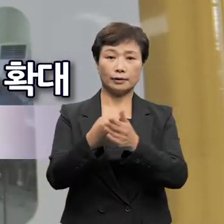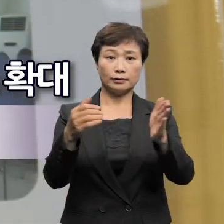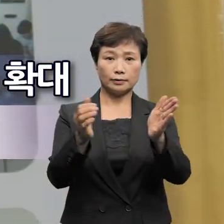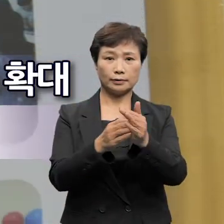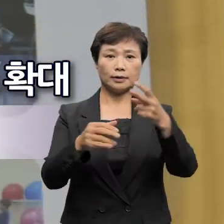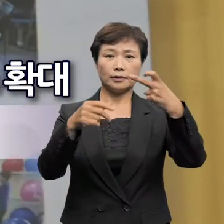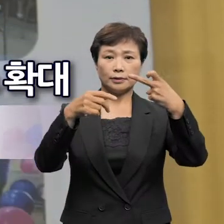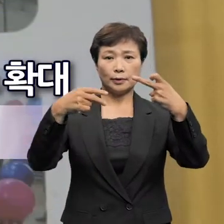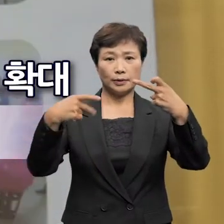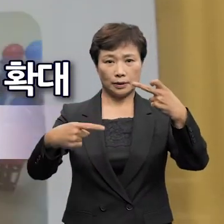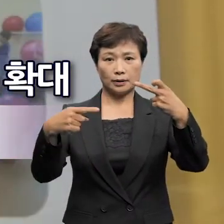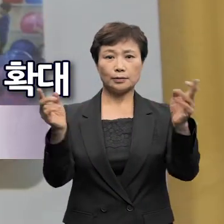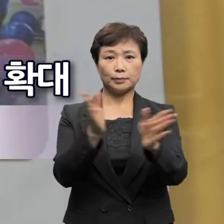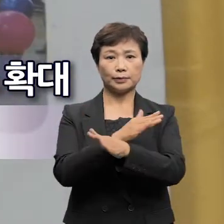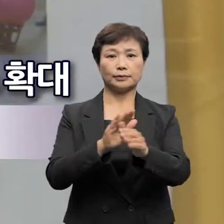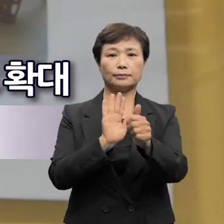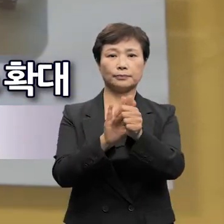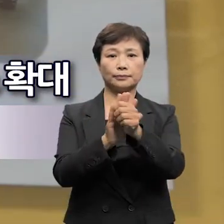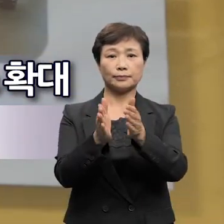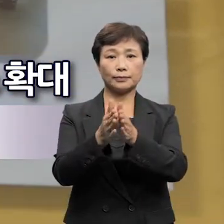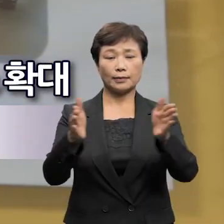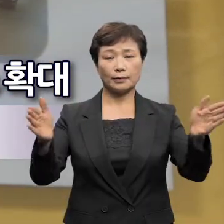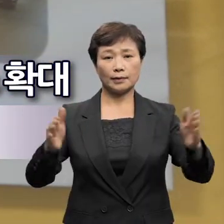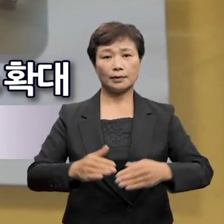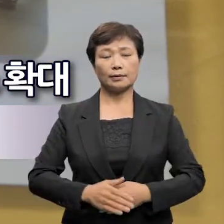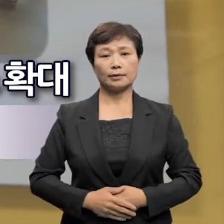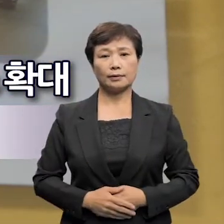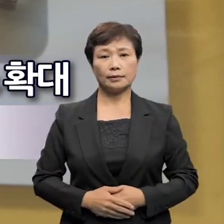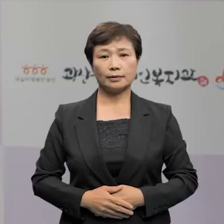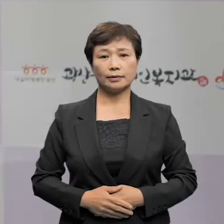지정했으며 12월 1일부터 본격 지원합니다.